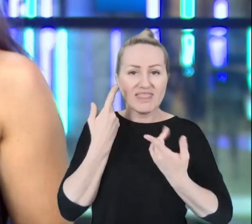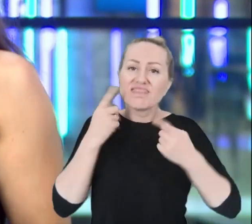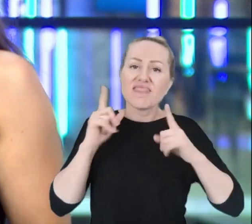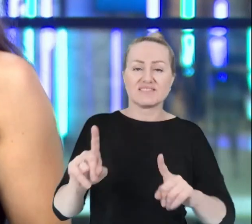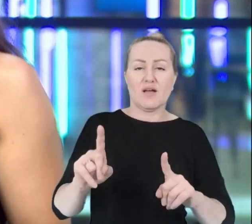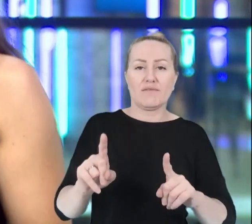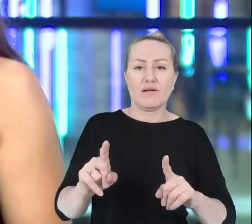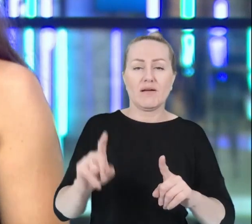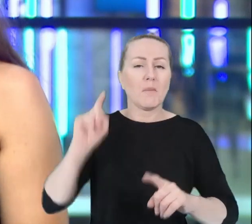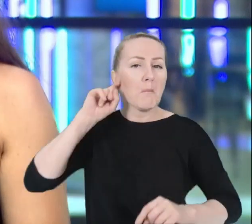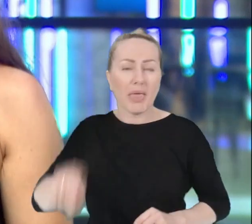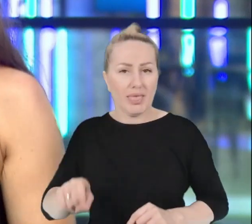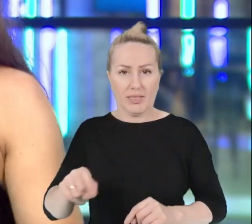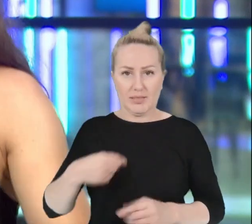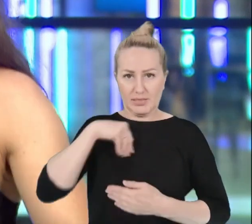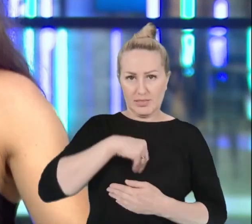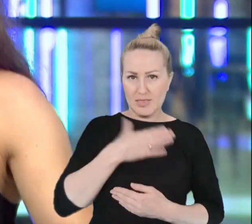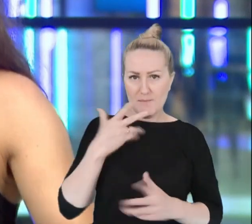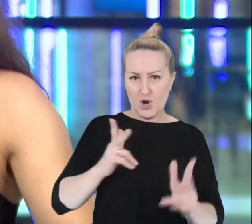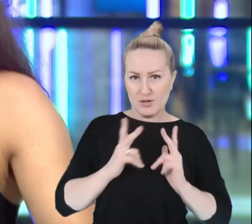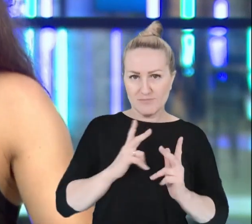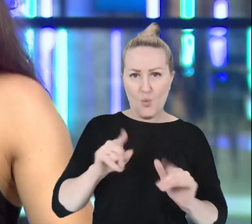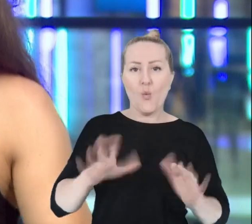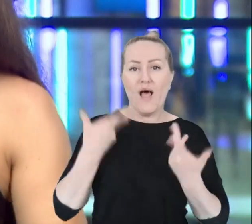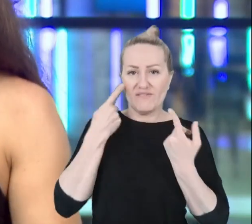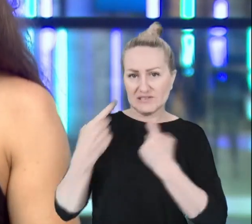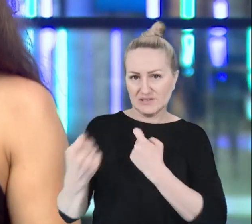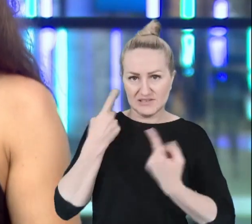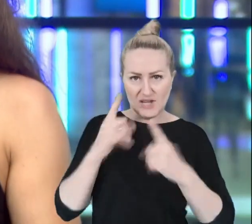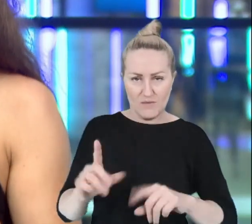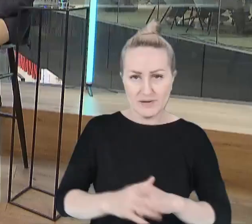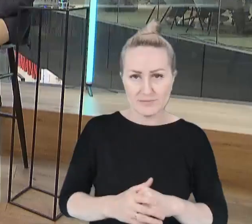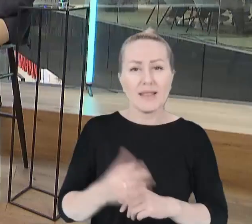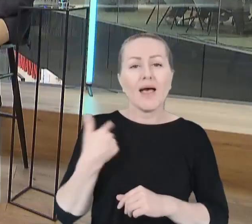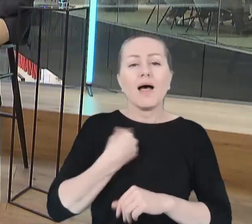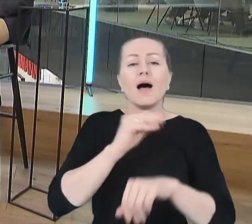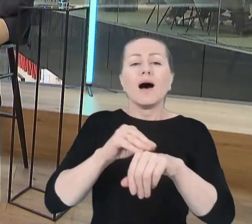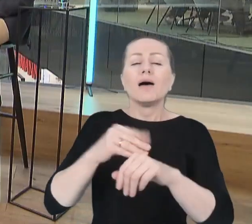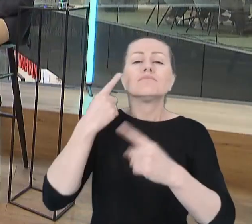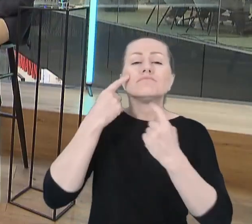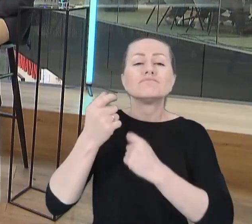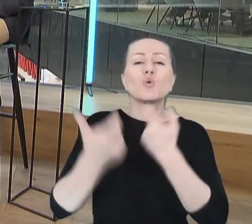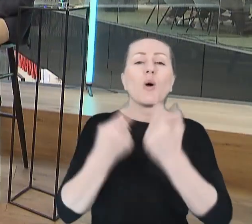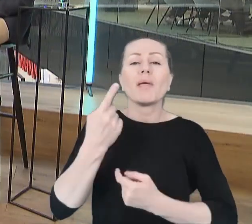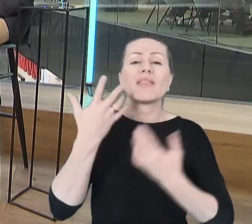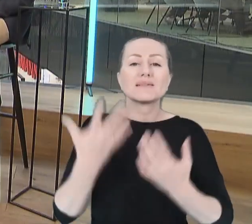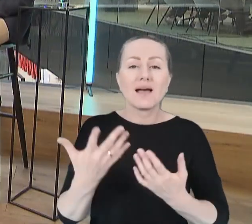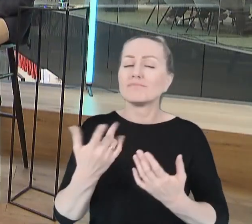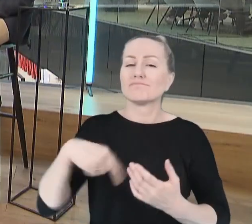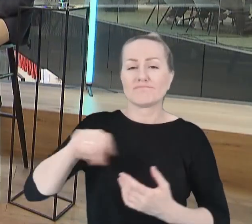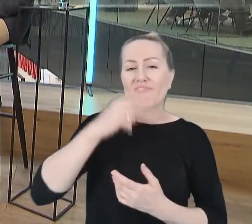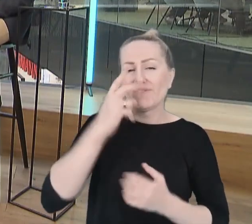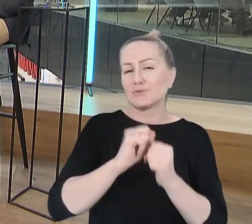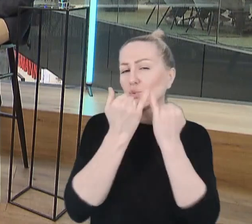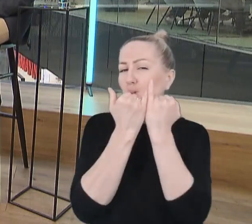nie odpoczywa tak naprawdę. I to, na co bym chciała zwrócić uwagę, to to, że mamy różne rodzaje odpoczynku. Że z jednej